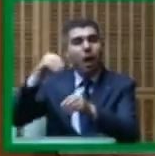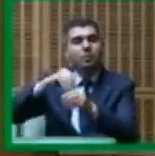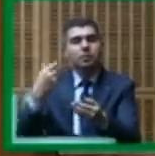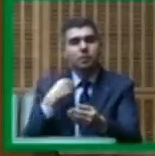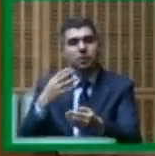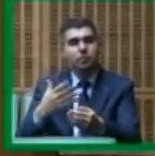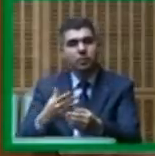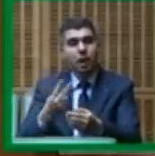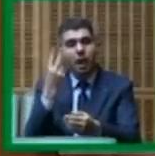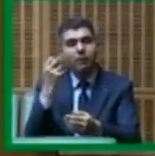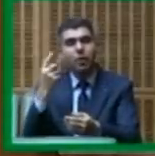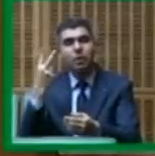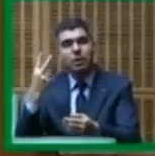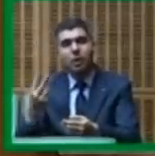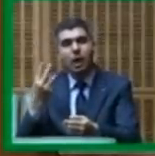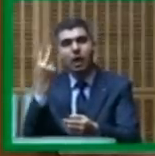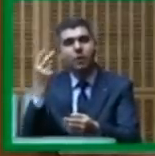من